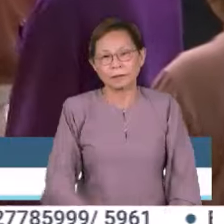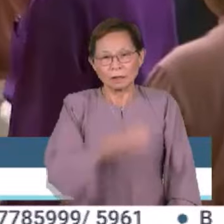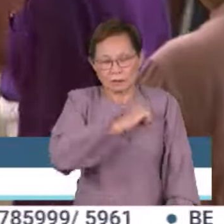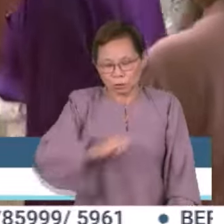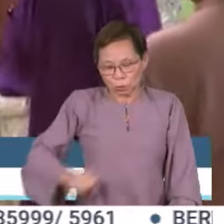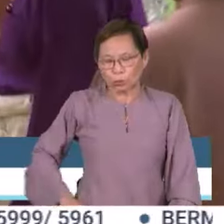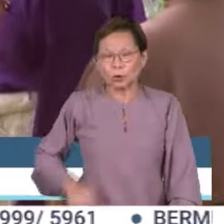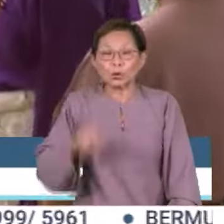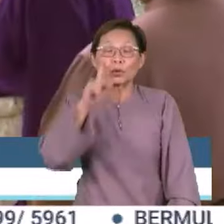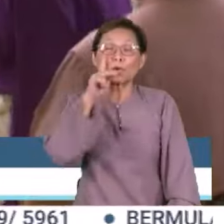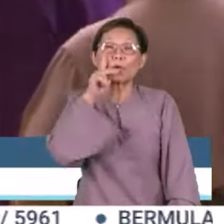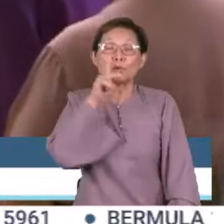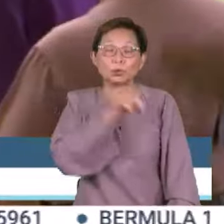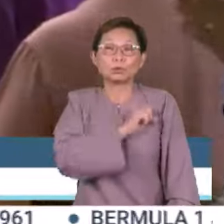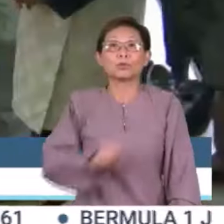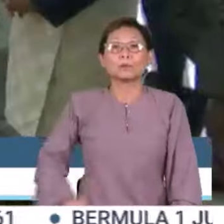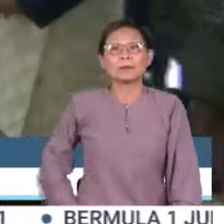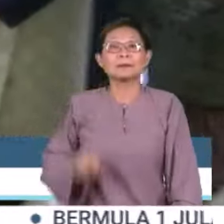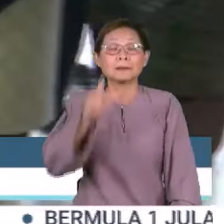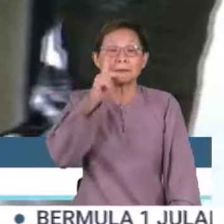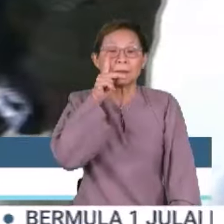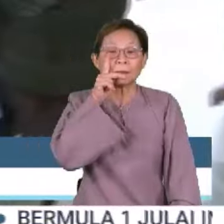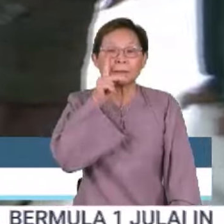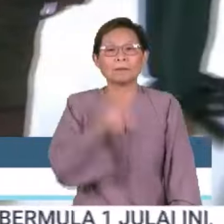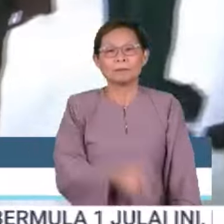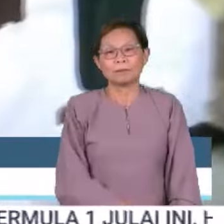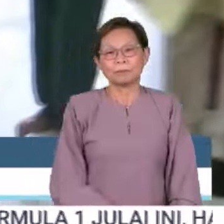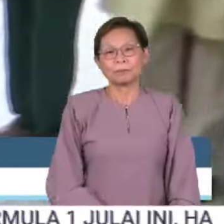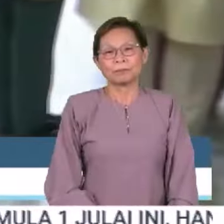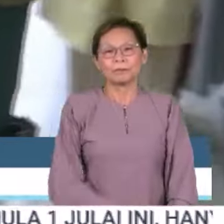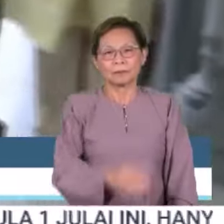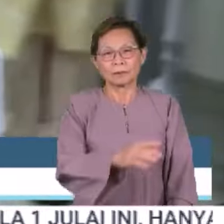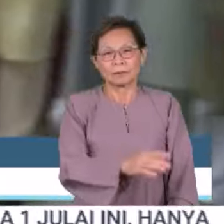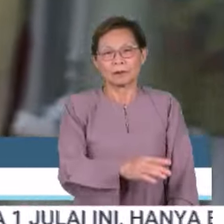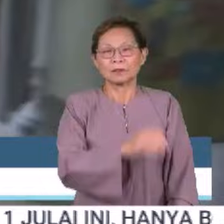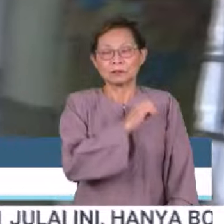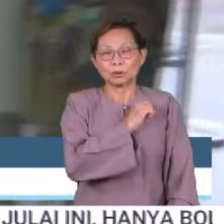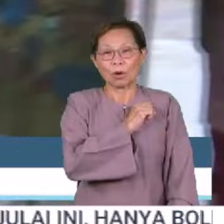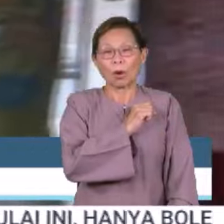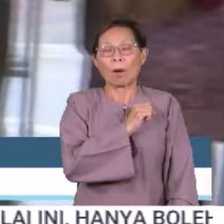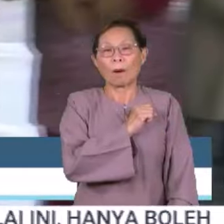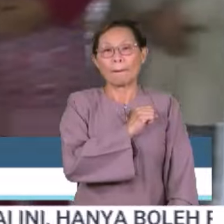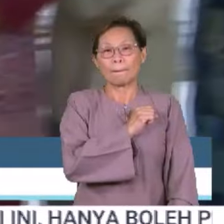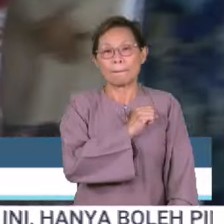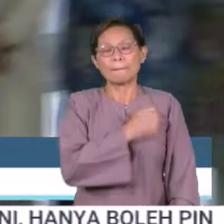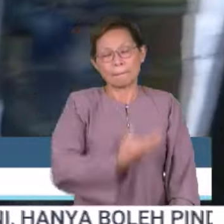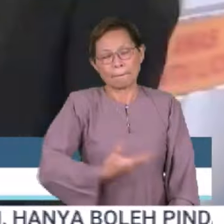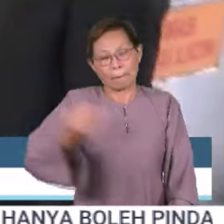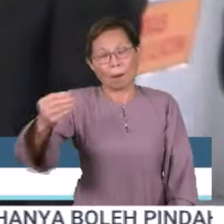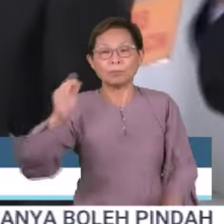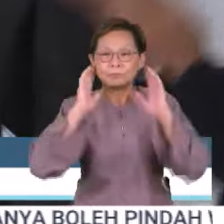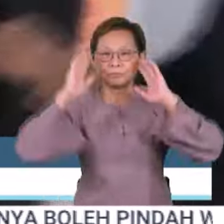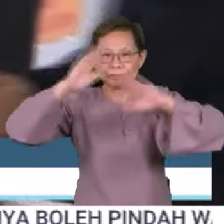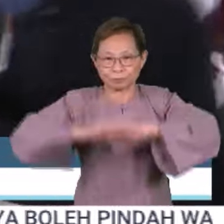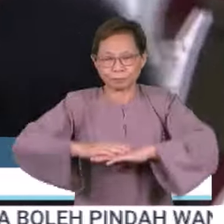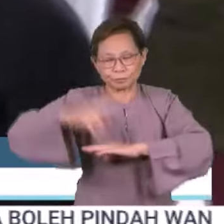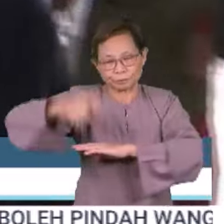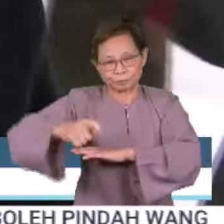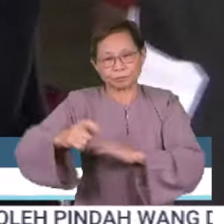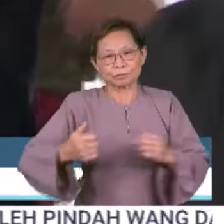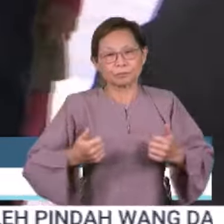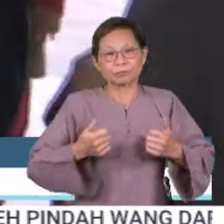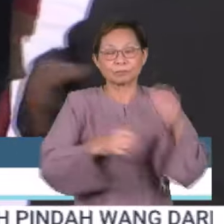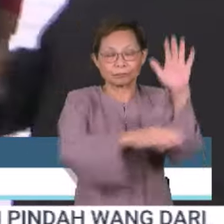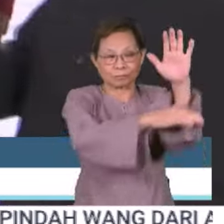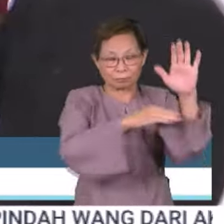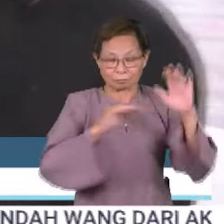Sultan Kedah Al-Aminul Karim Sultan Salihuddin Almarhum Sultan Badlishah berangkat menunaikan solat sunat Aidil